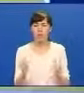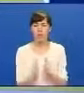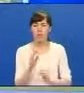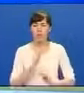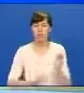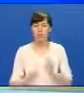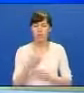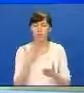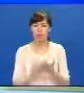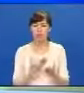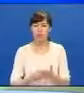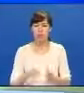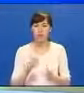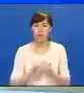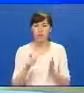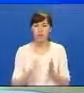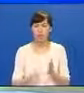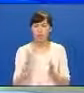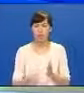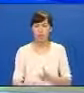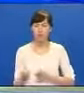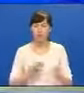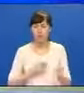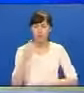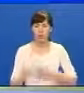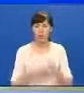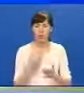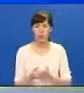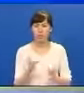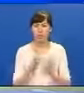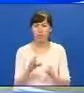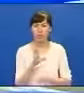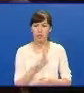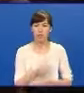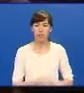кеңес құрамы бекіп, негізгі қызметті дамыту және үйлестіру бойынша ұсыныстар айтылды.